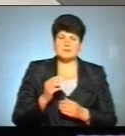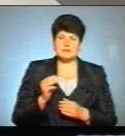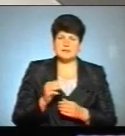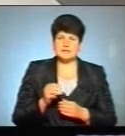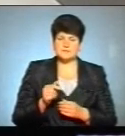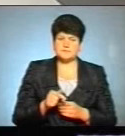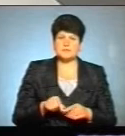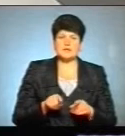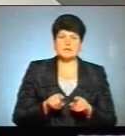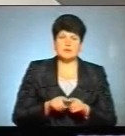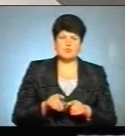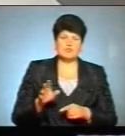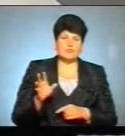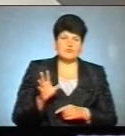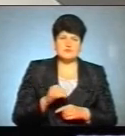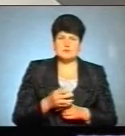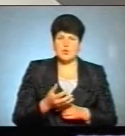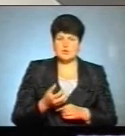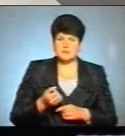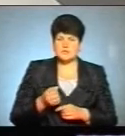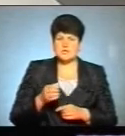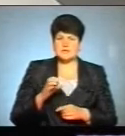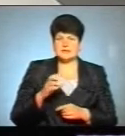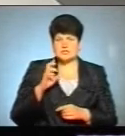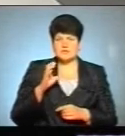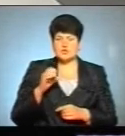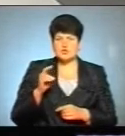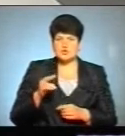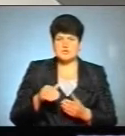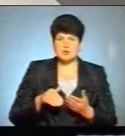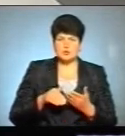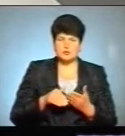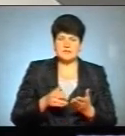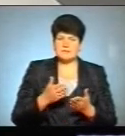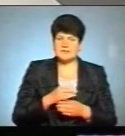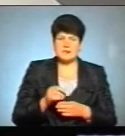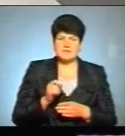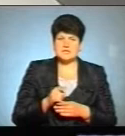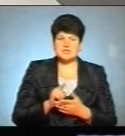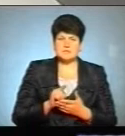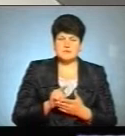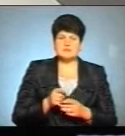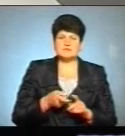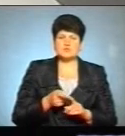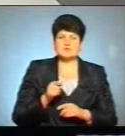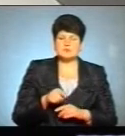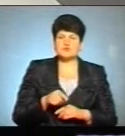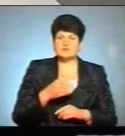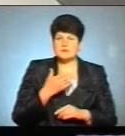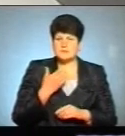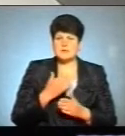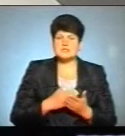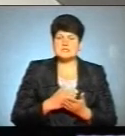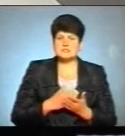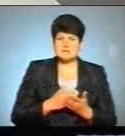І також всім отримувачам державної соціальної допомоги, яким не призначена пенсія, в зв'язку з тим, що вони не мають страхового стажу.